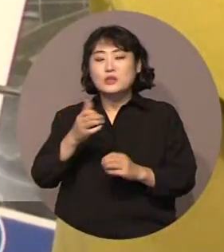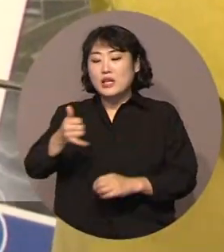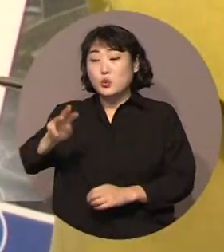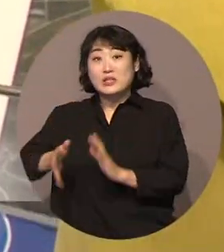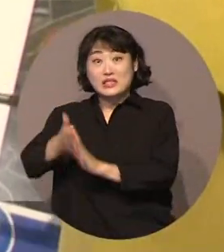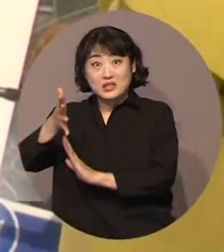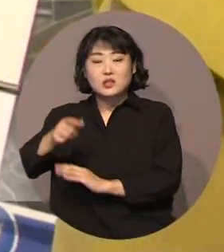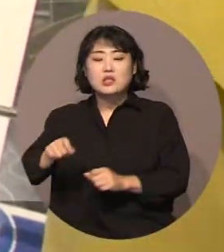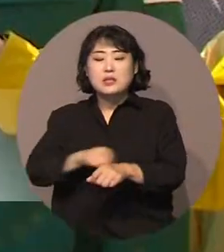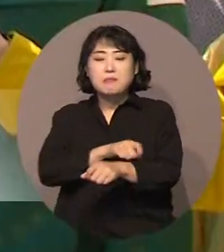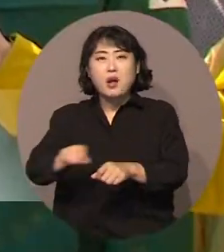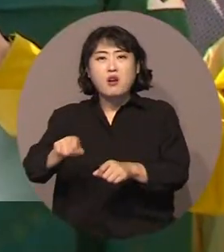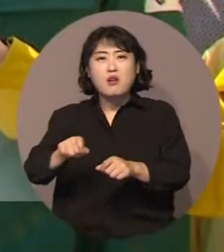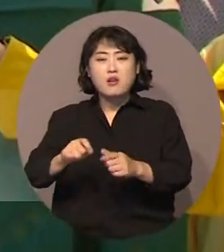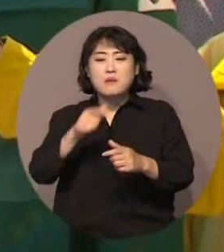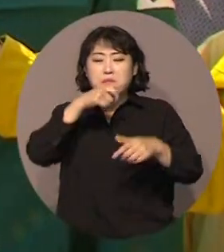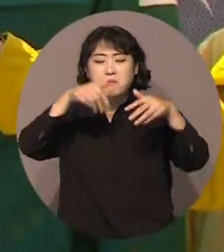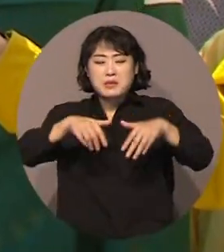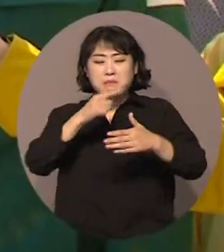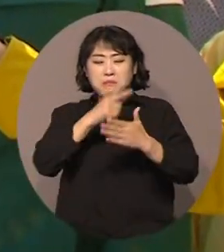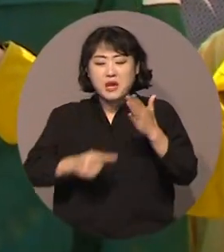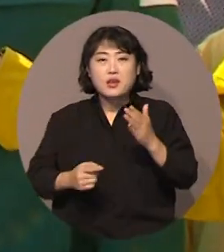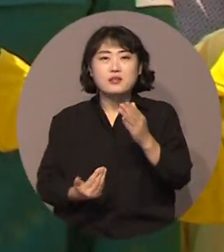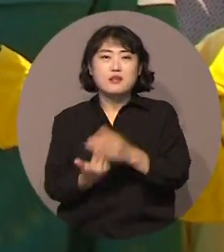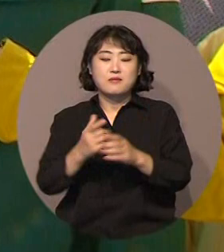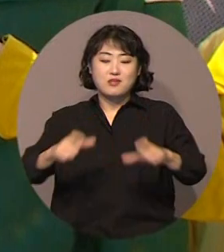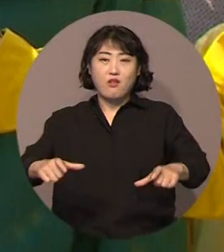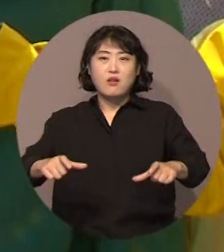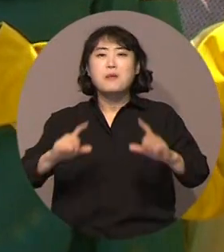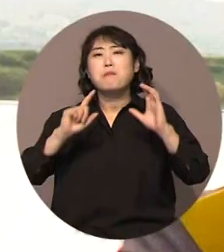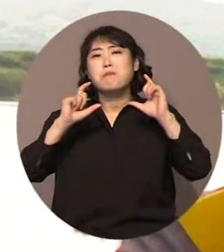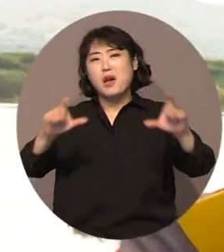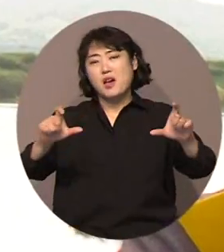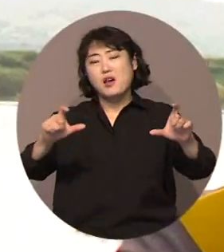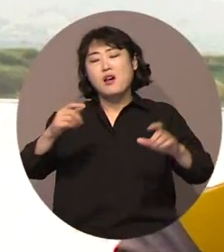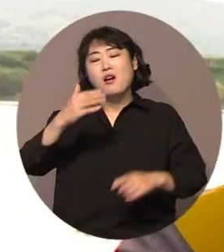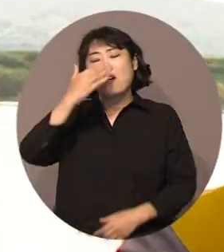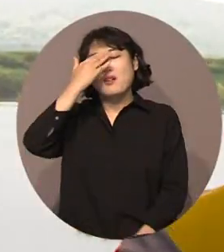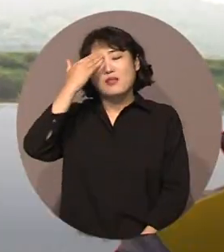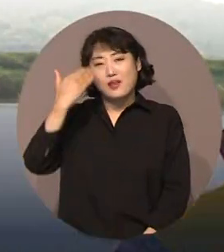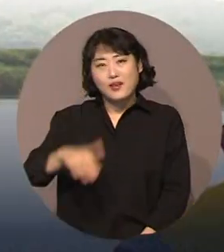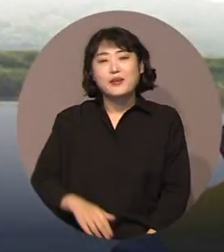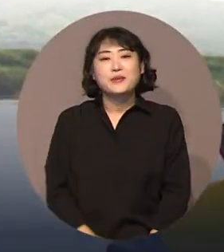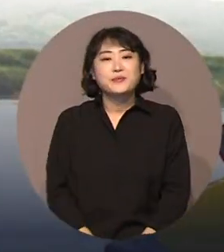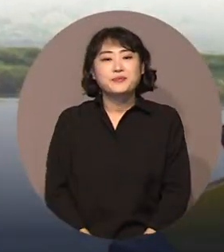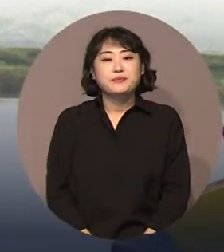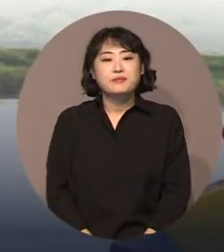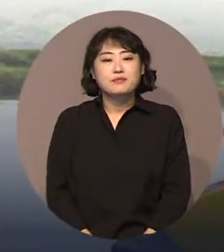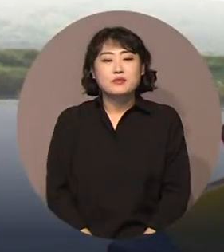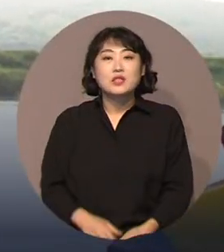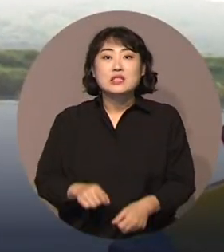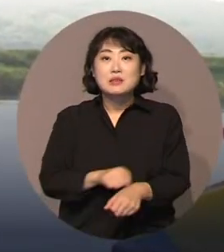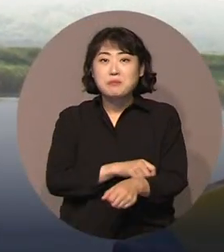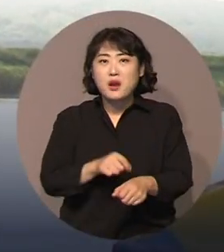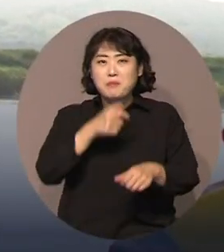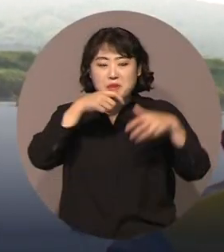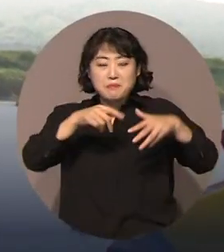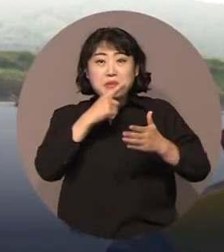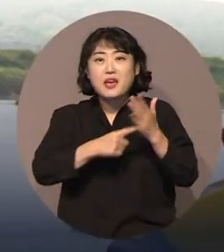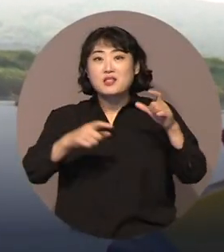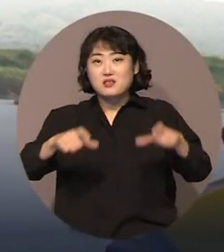우선 특별재난지역으로 선포돼 한시름 돌렸습니다. 우리 특별재난지역으로 우리